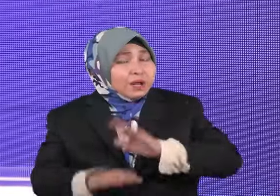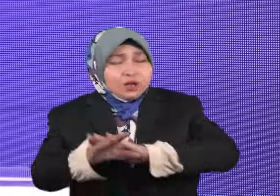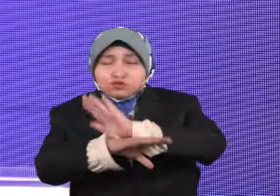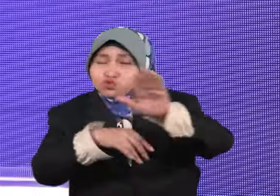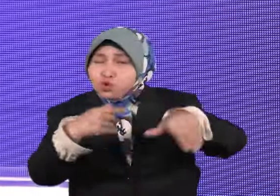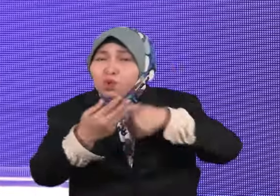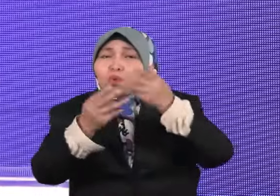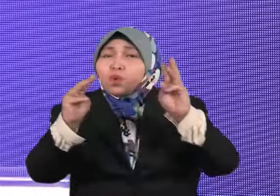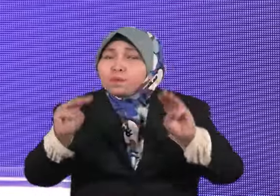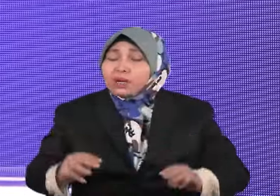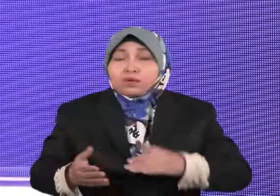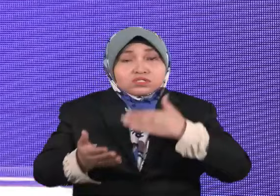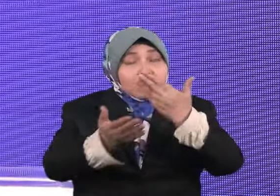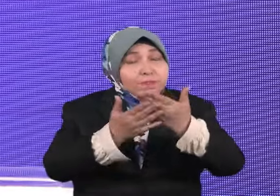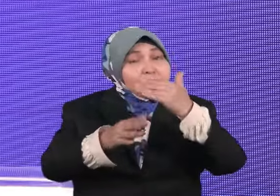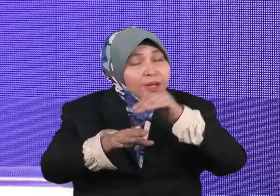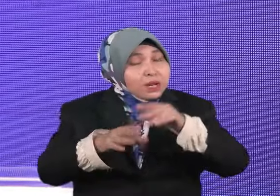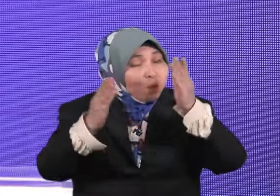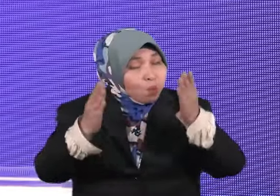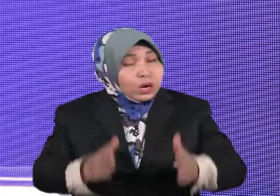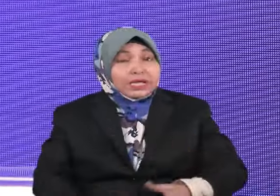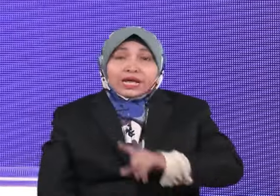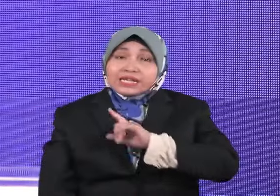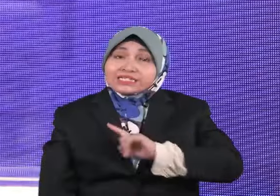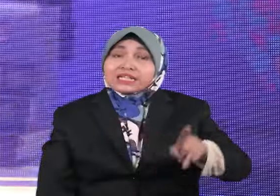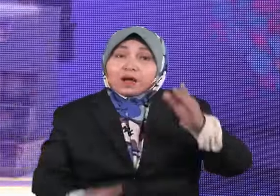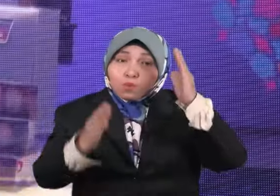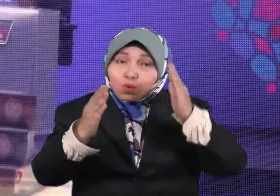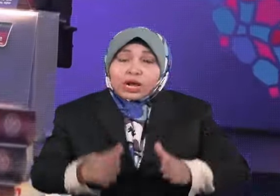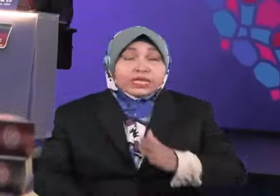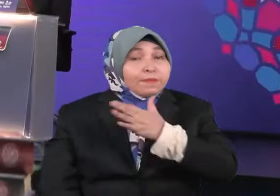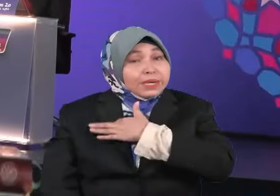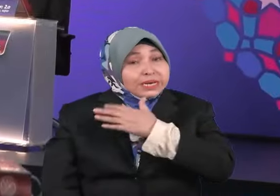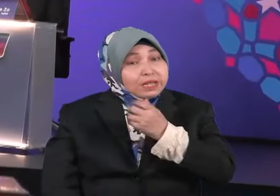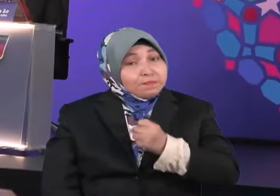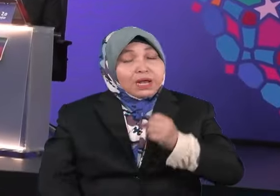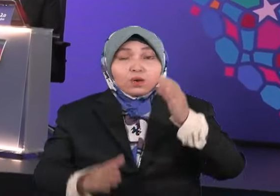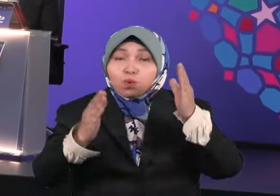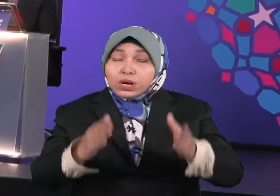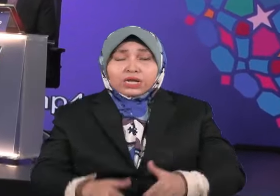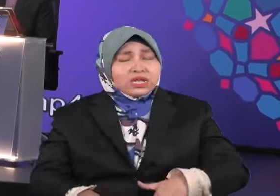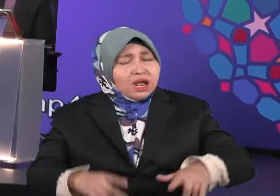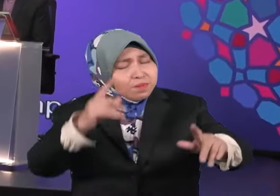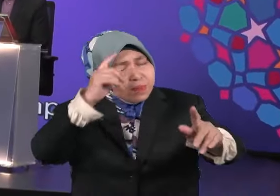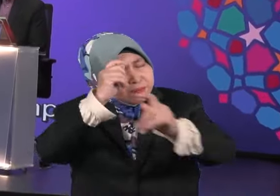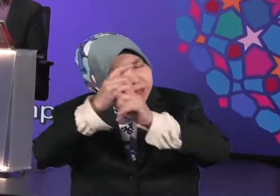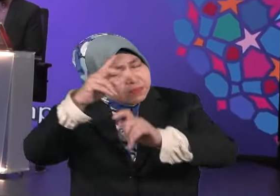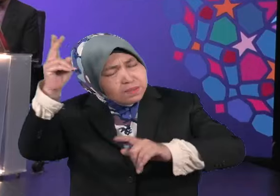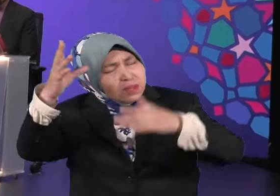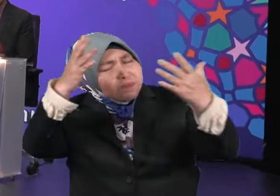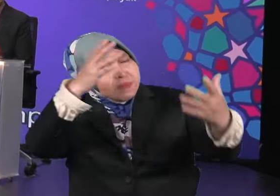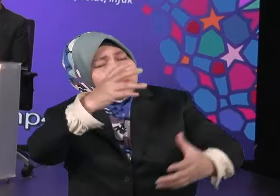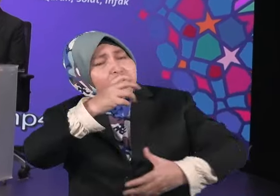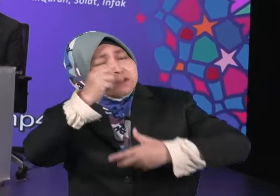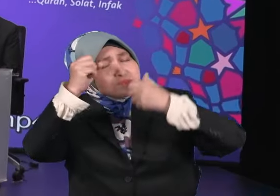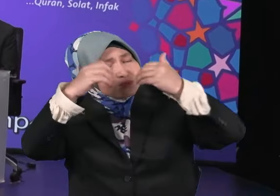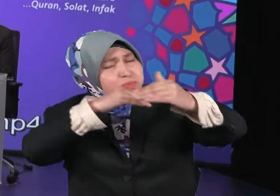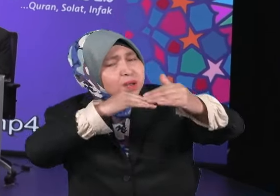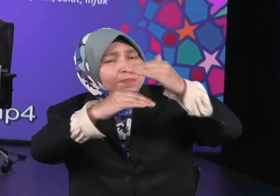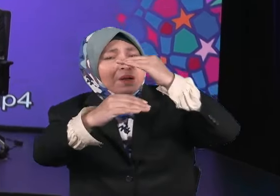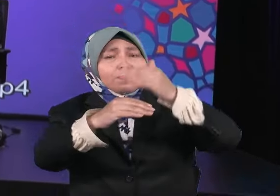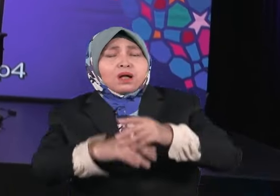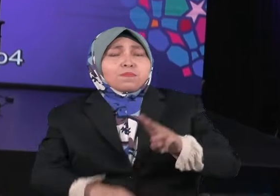manusia sampailah kepada orang yang Islam, orang yang beriman, orang yang bertakwa sehingga mencapai kepada tahap